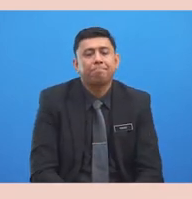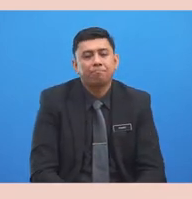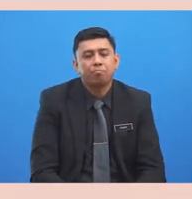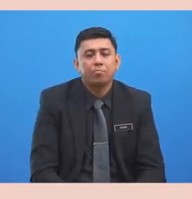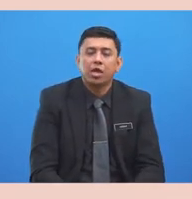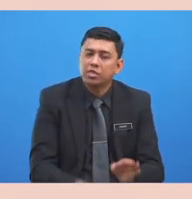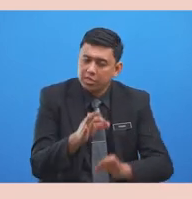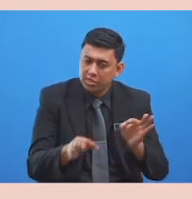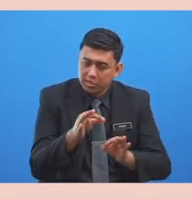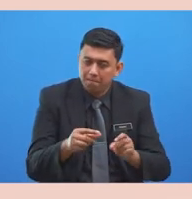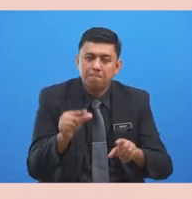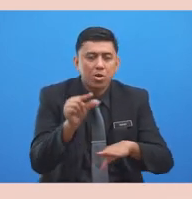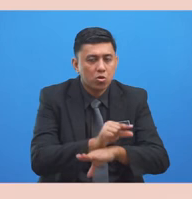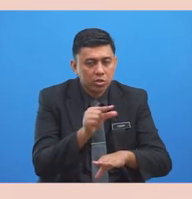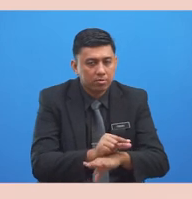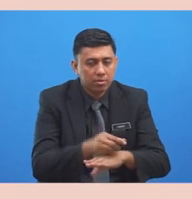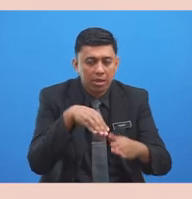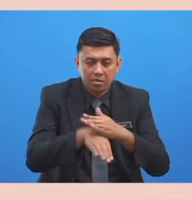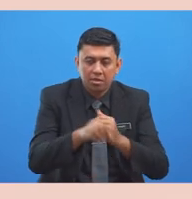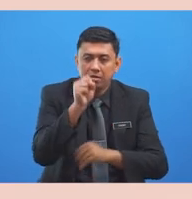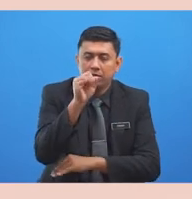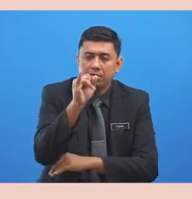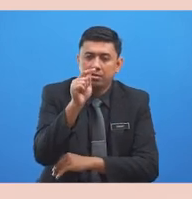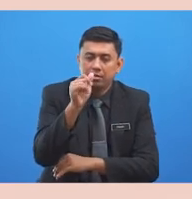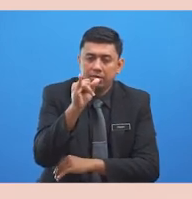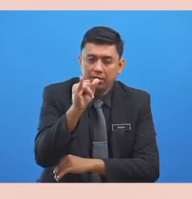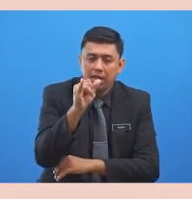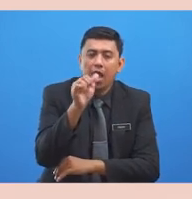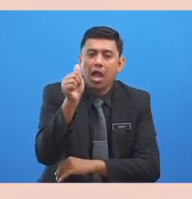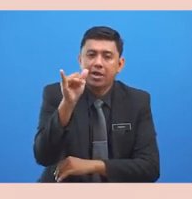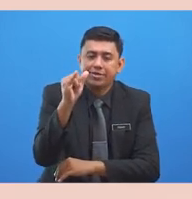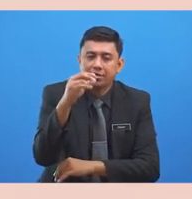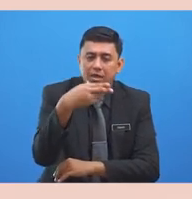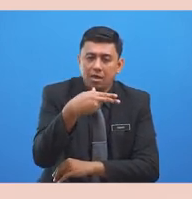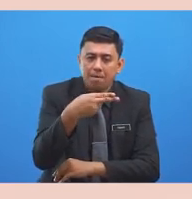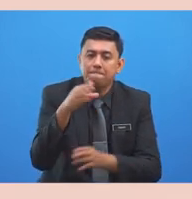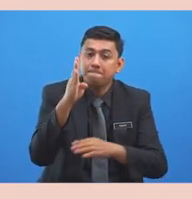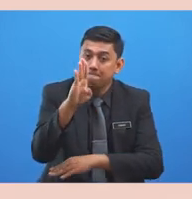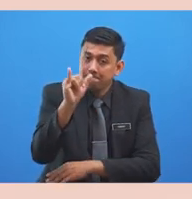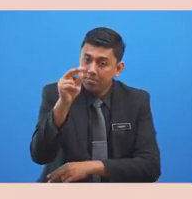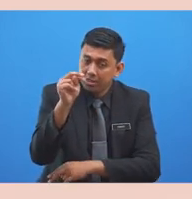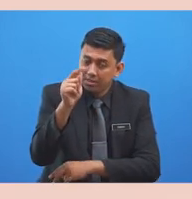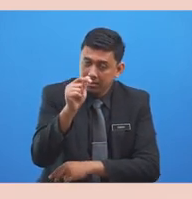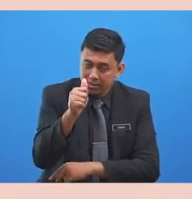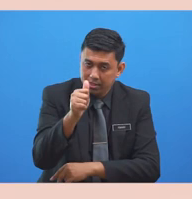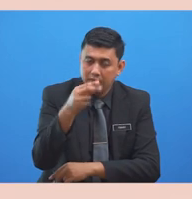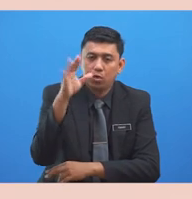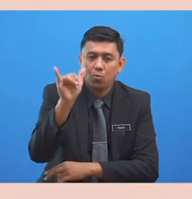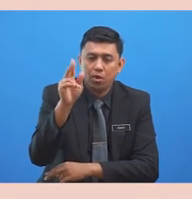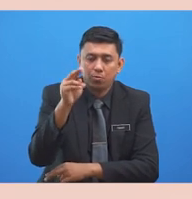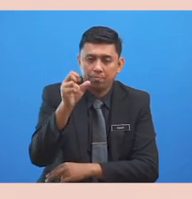Jika pengguna masukkan Siti Aisyah binti Yusof, maka satu baris